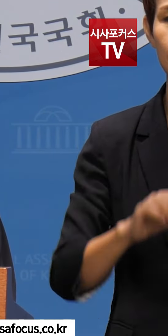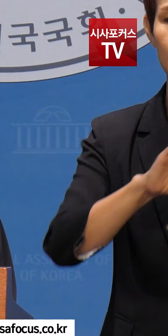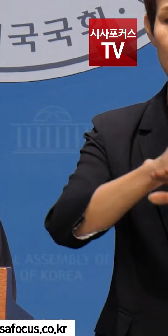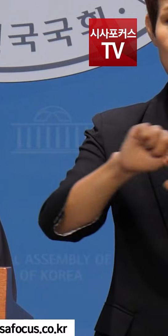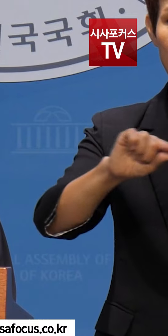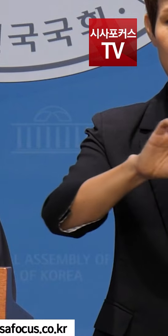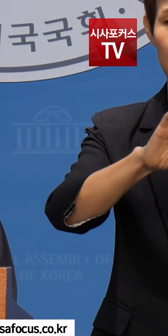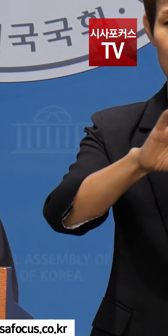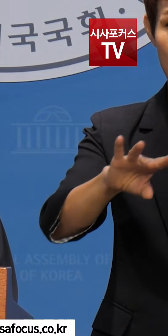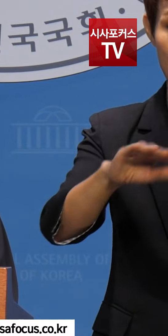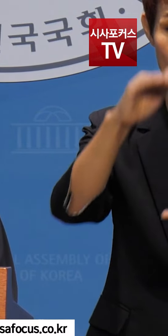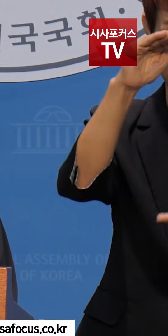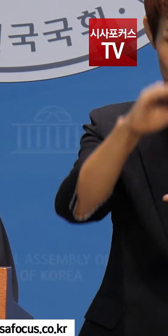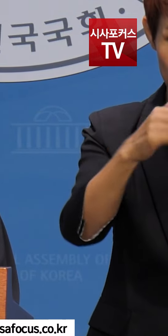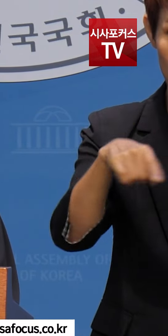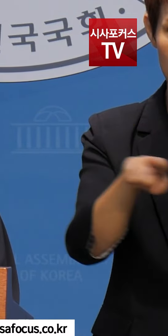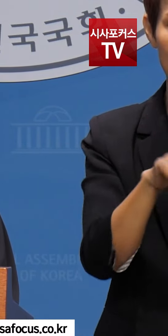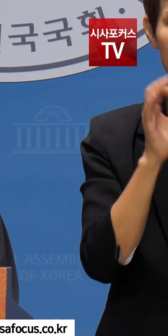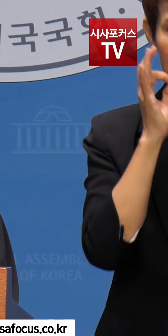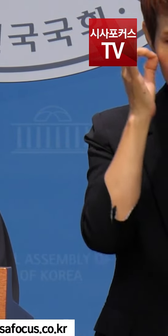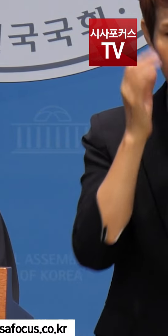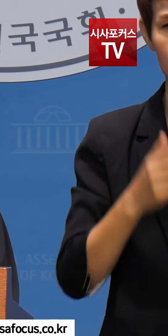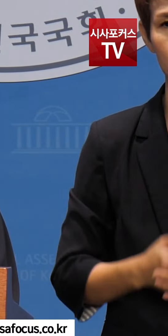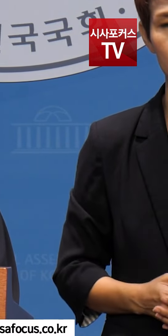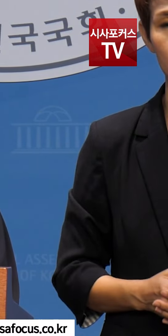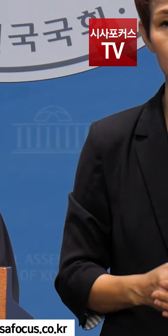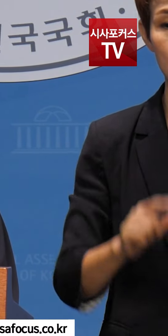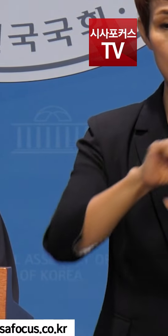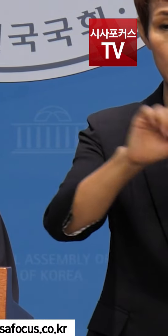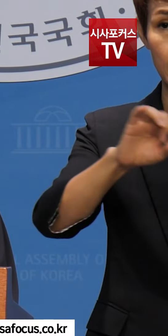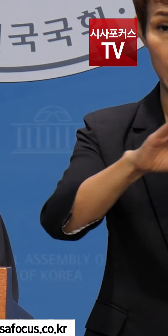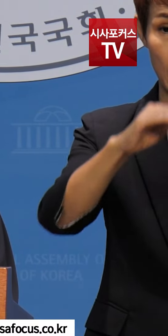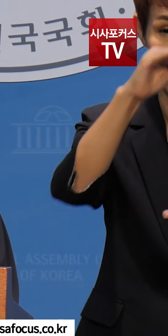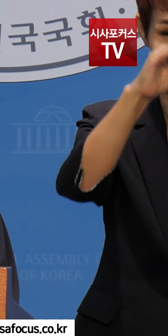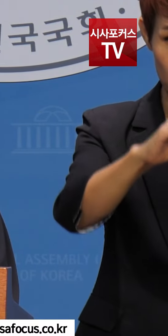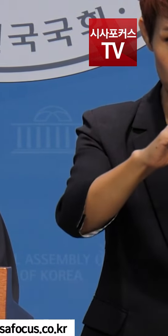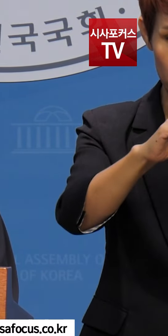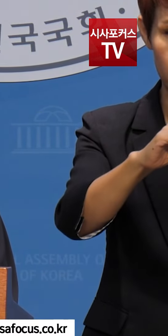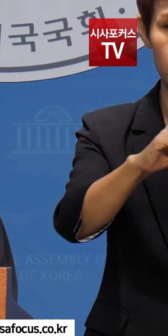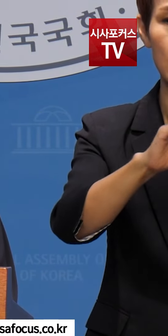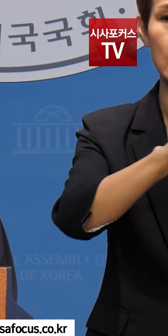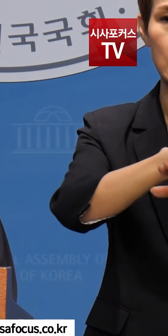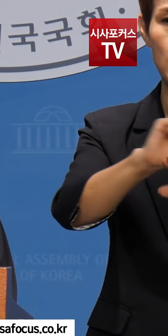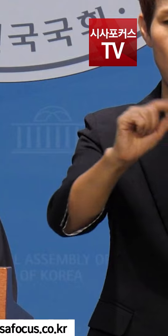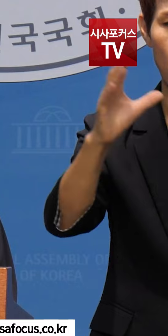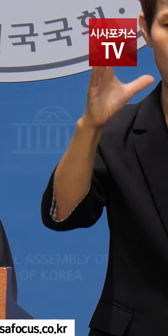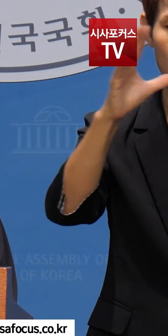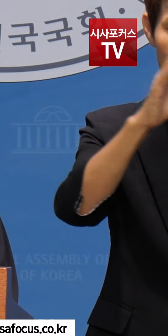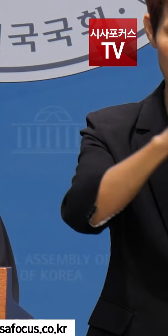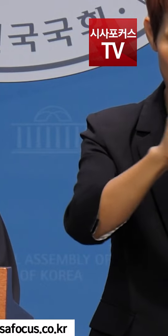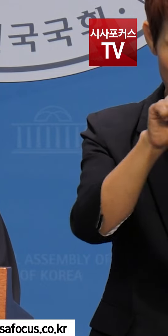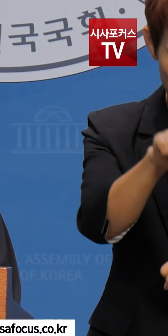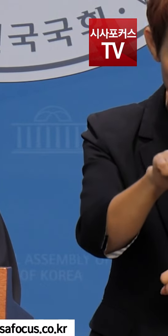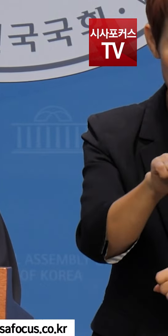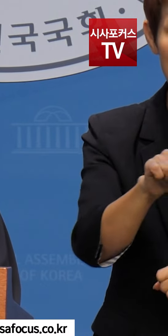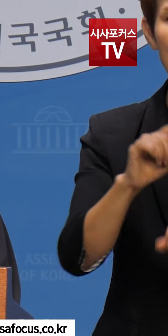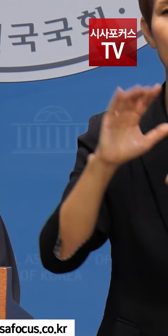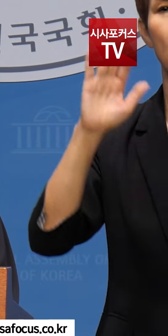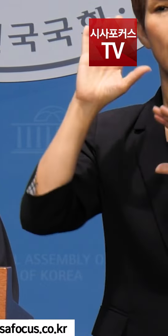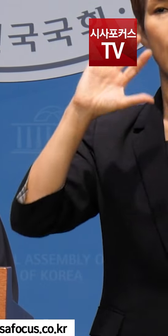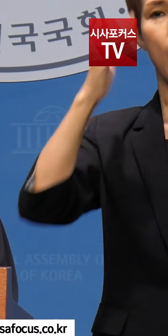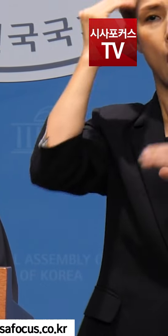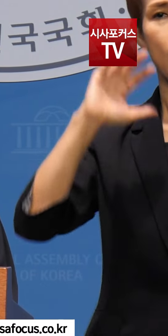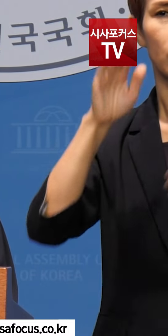감소에 공동으로 대응합시다. 지방세 감소는 지방 소멸로 이어져 나라의 미래도 무너뜨릴